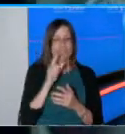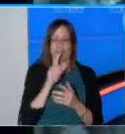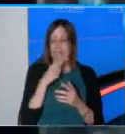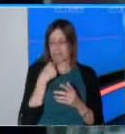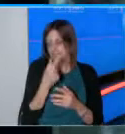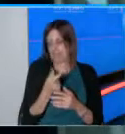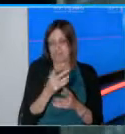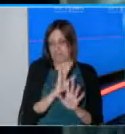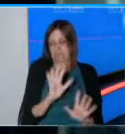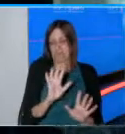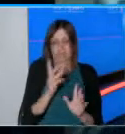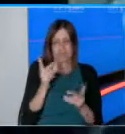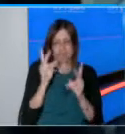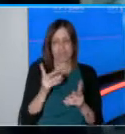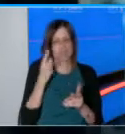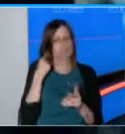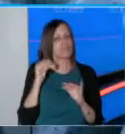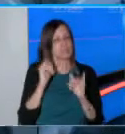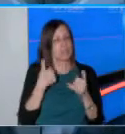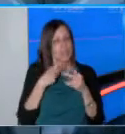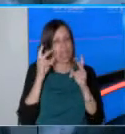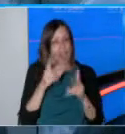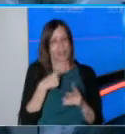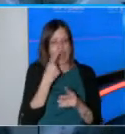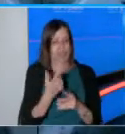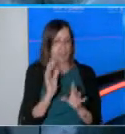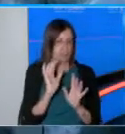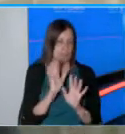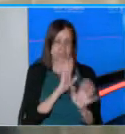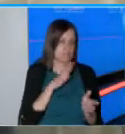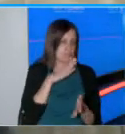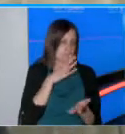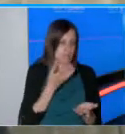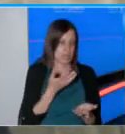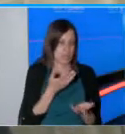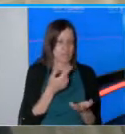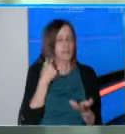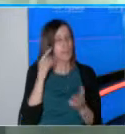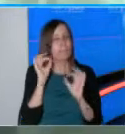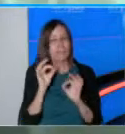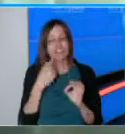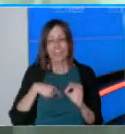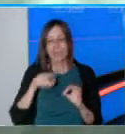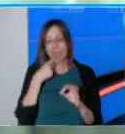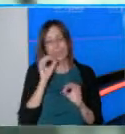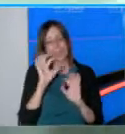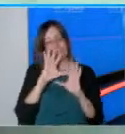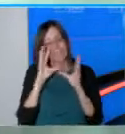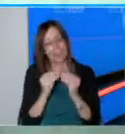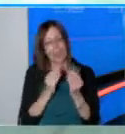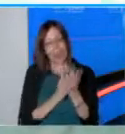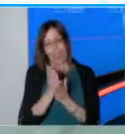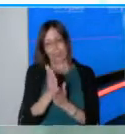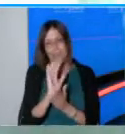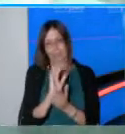שום... כן נתנו לנו להגיד את זה או לא להגיד את זה. אני חושבת שאנחנו באמת אומרים את כל האמת.